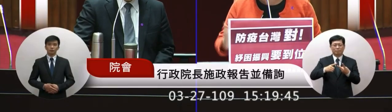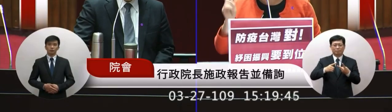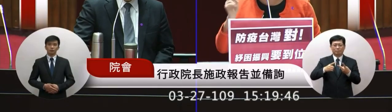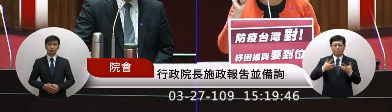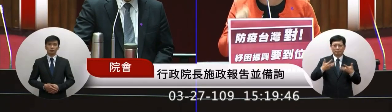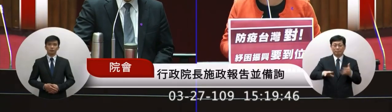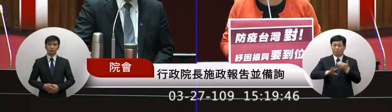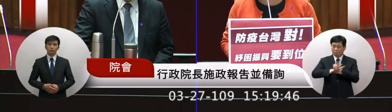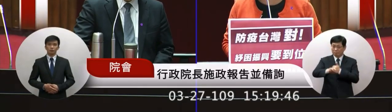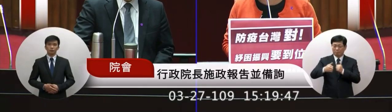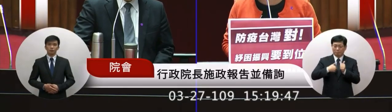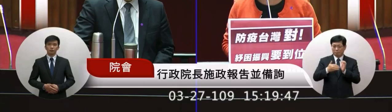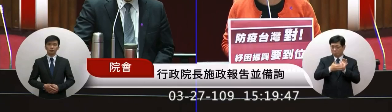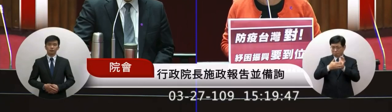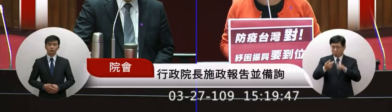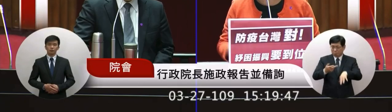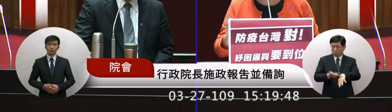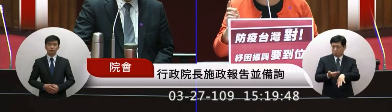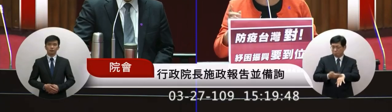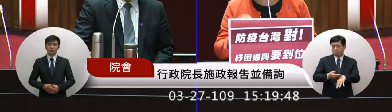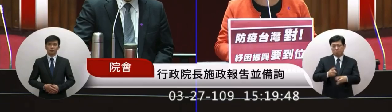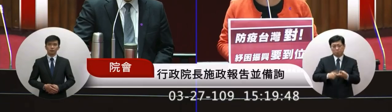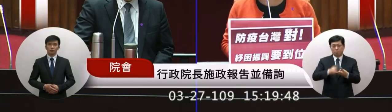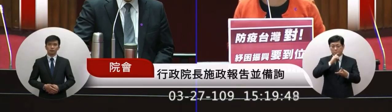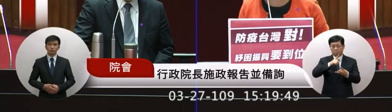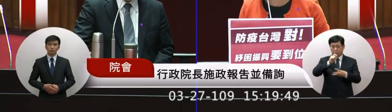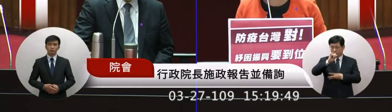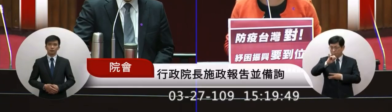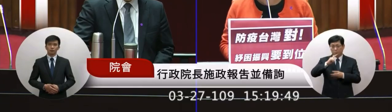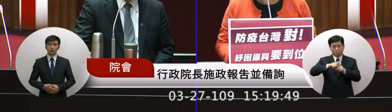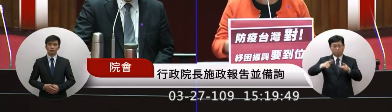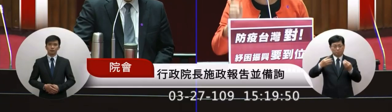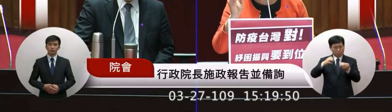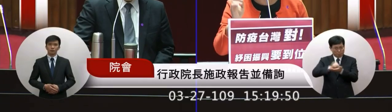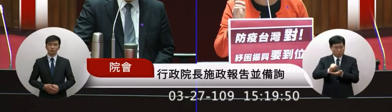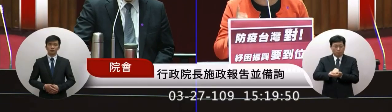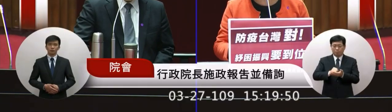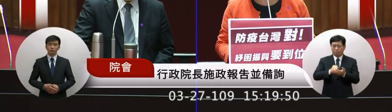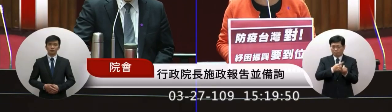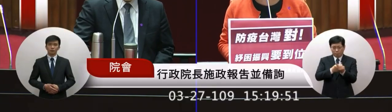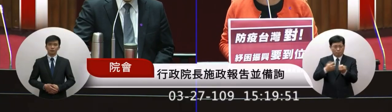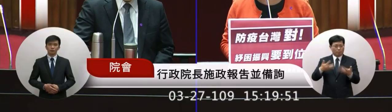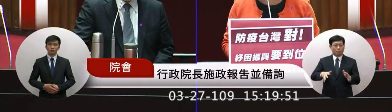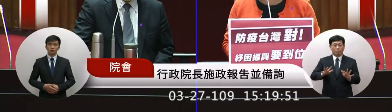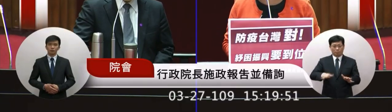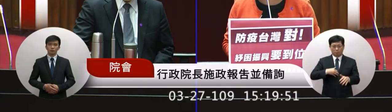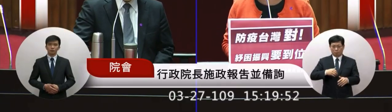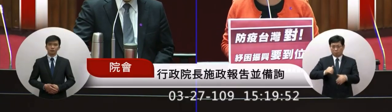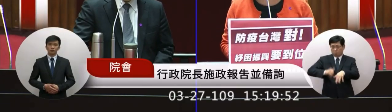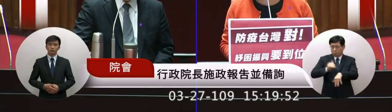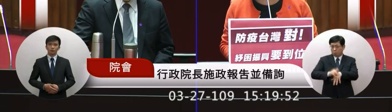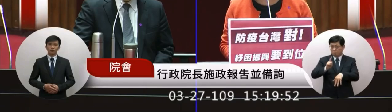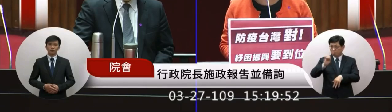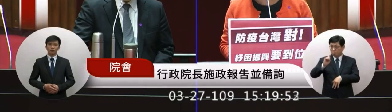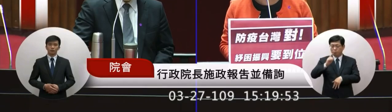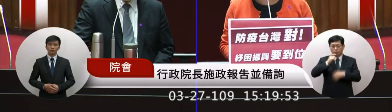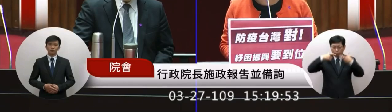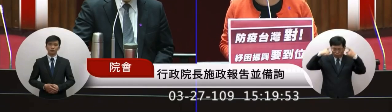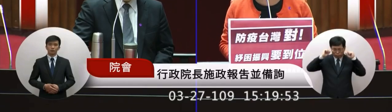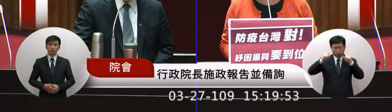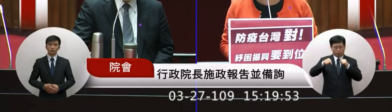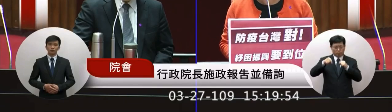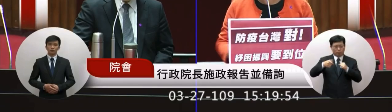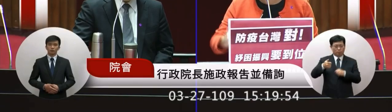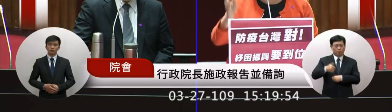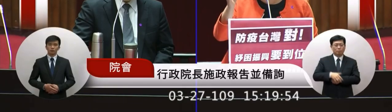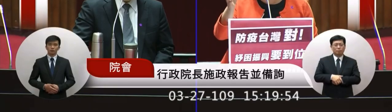个防疫的一个科技，还有所谓的 AI 大数据等等。那其中我们运用的最成功的应该就是口罩，哦，